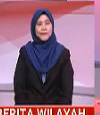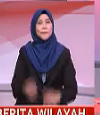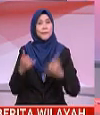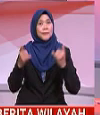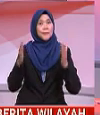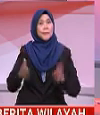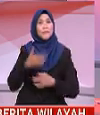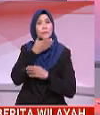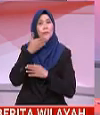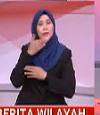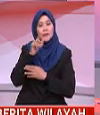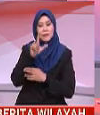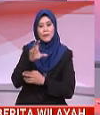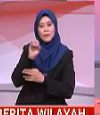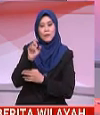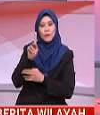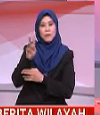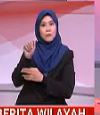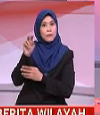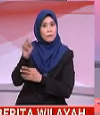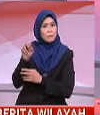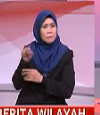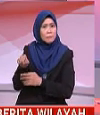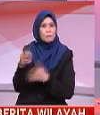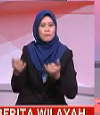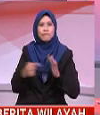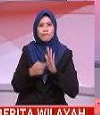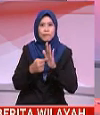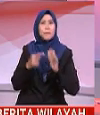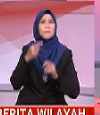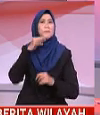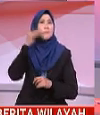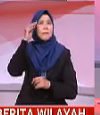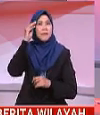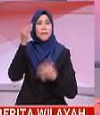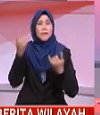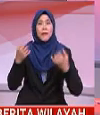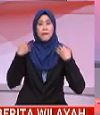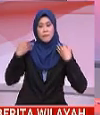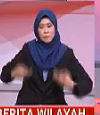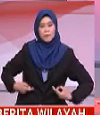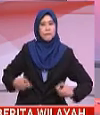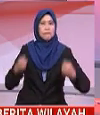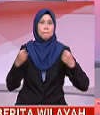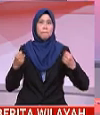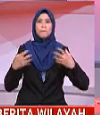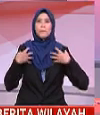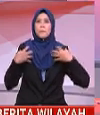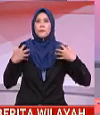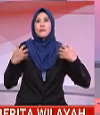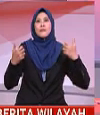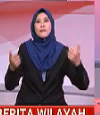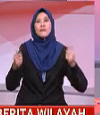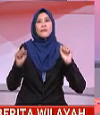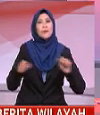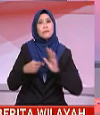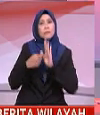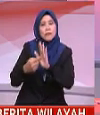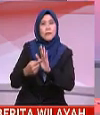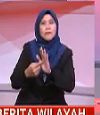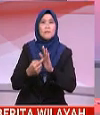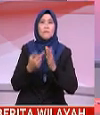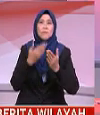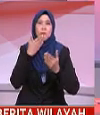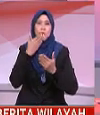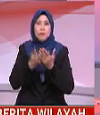Pemain muda negara Lokman Hakim Syamsuddin yang kini tampil lebih matang dan saiz fizikal yang lebih tegap berpotensi menjadi bintang harapan